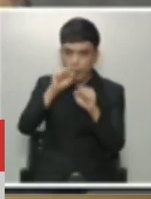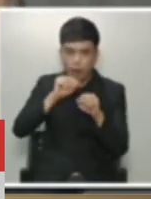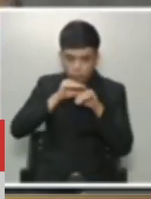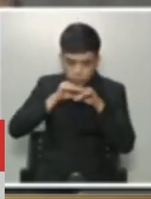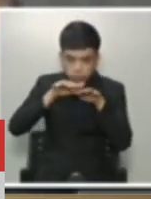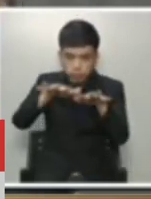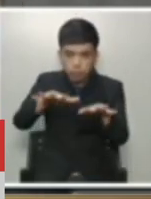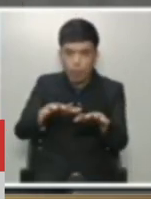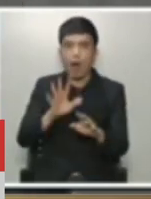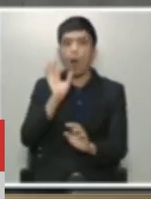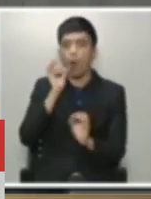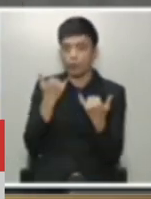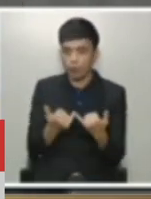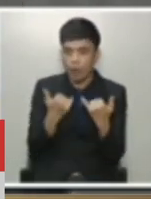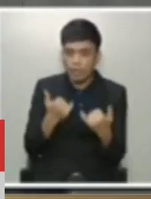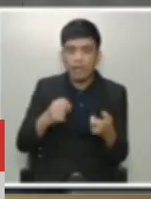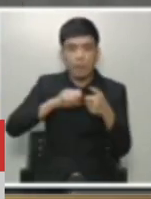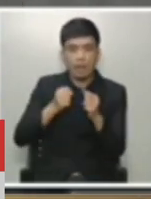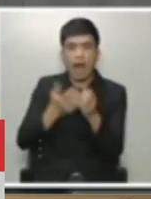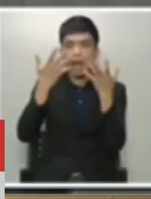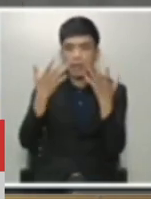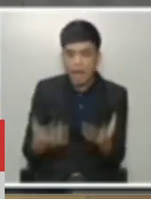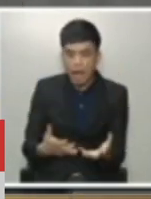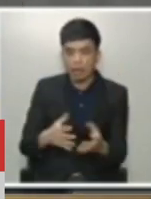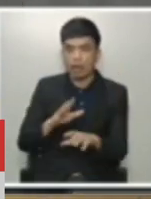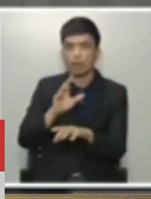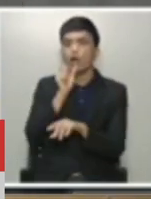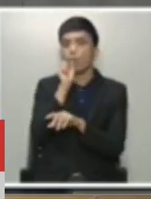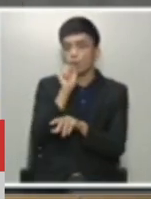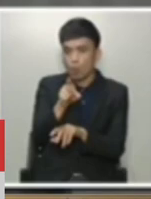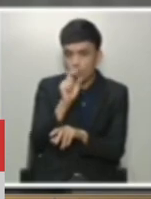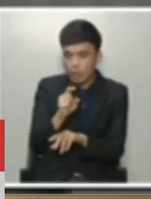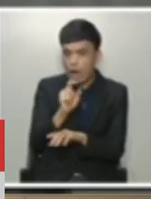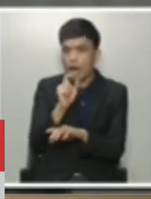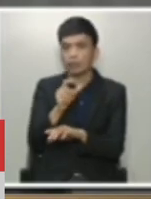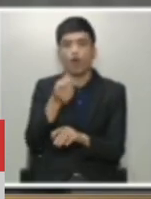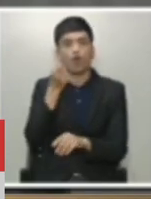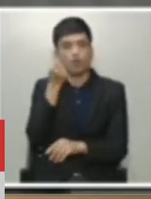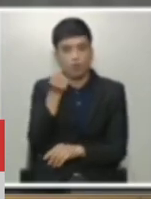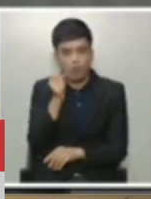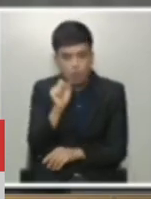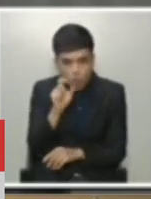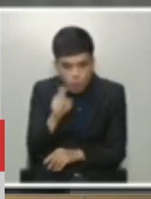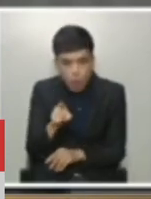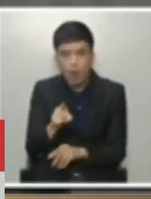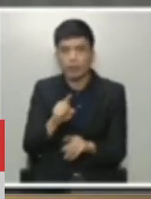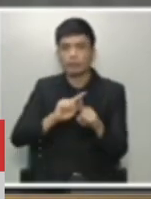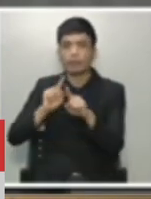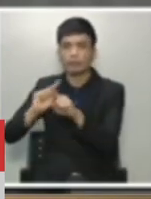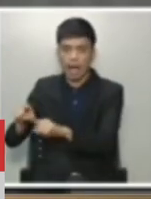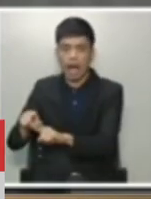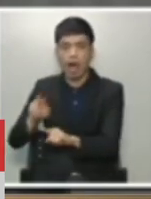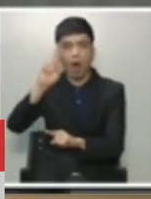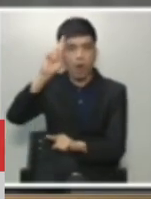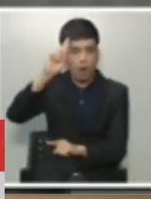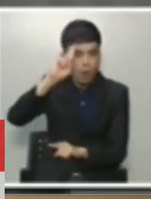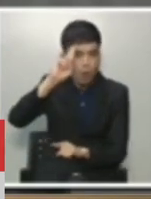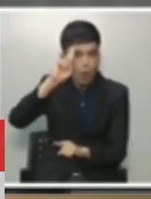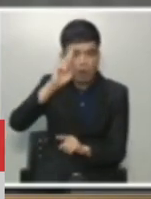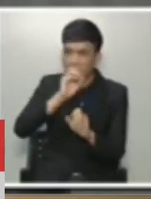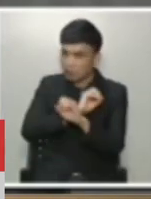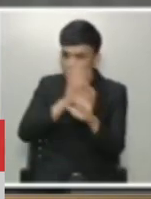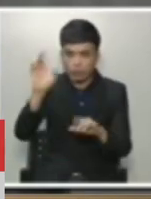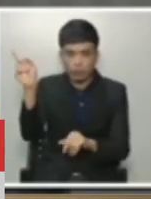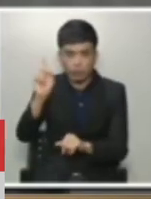อดคล้องเหมาะสมติดตามสถานการณ์อย่างต่อเนื่องความรุนแรงของโรคชัดครับ จาก 4,000 เป็น 5,000 เป็น